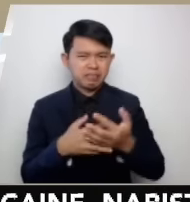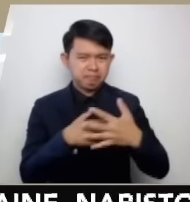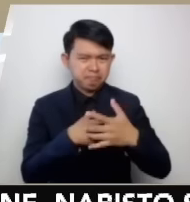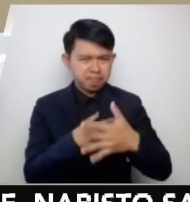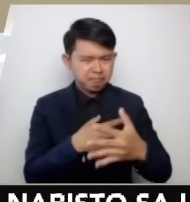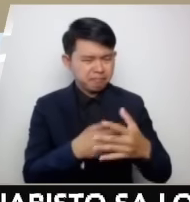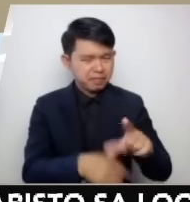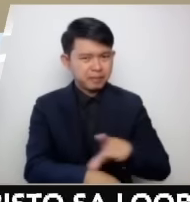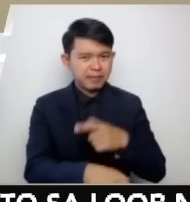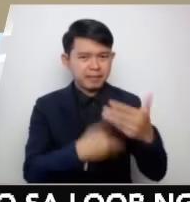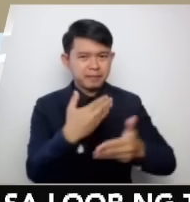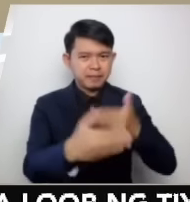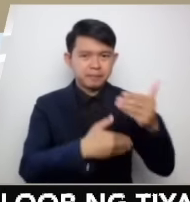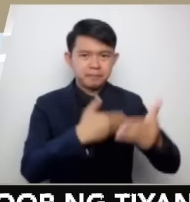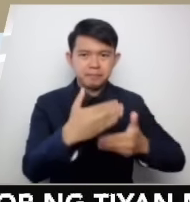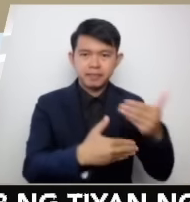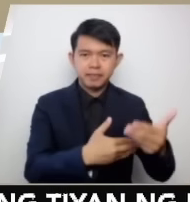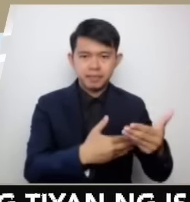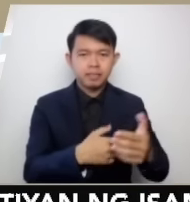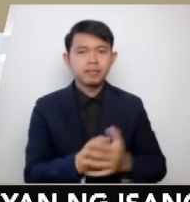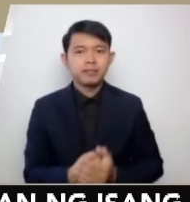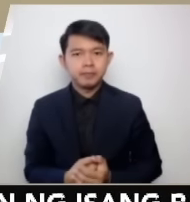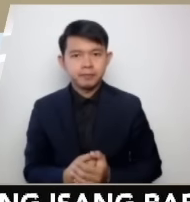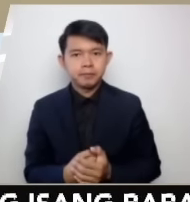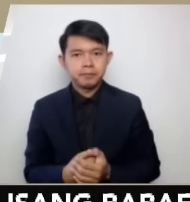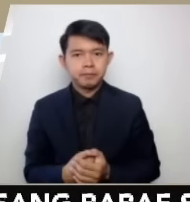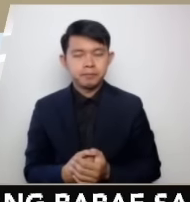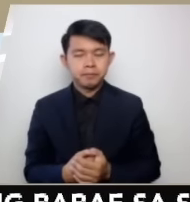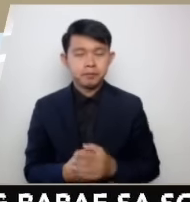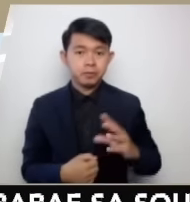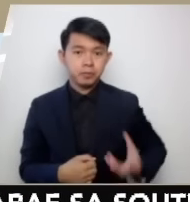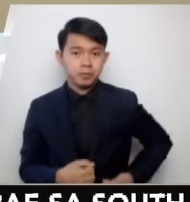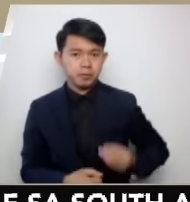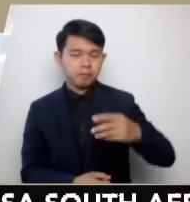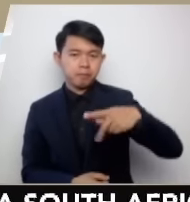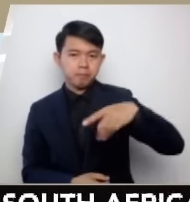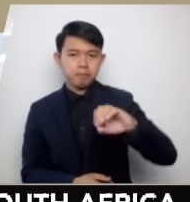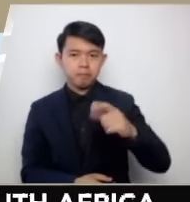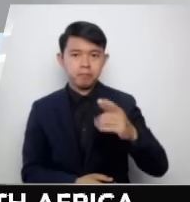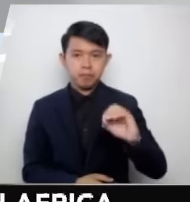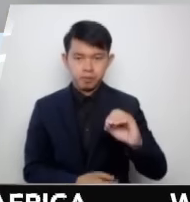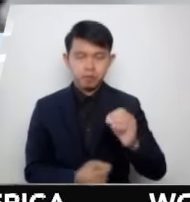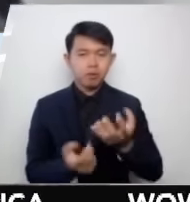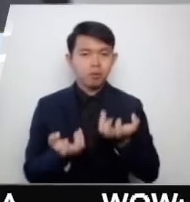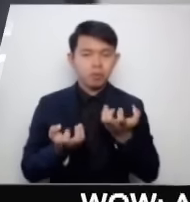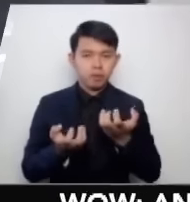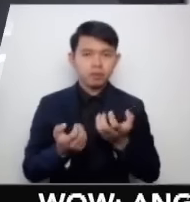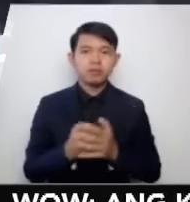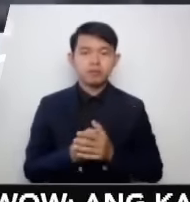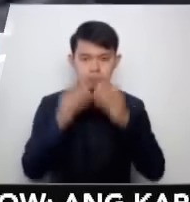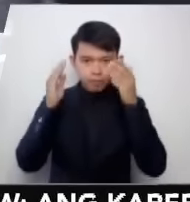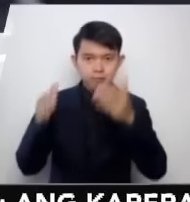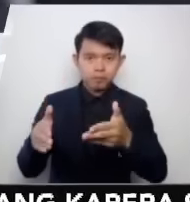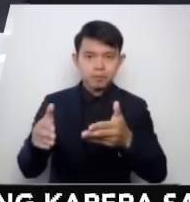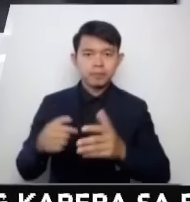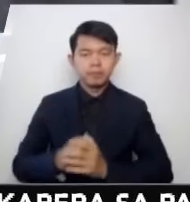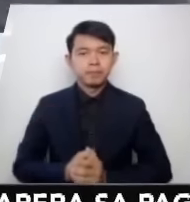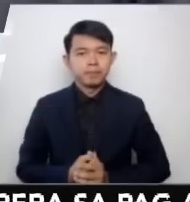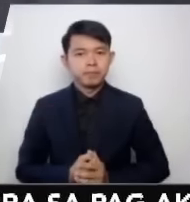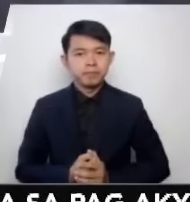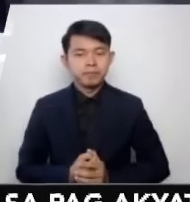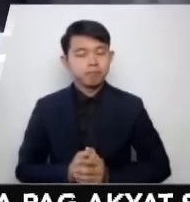mga personalidad sa Porac Pogo Hub. Kaya gusto na namin mag-focus dyan. Bagaman wala pang imbitasyon, gusto